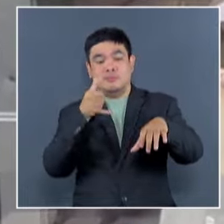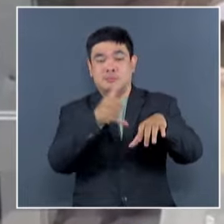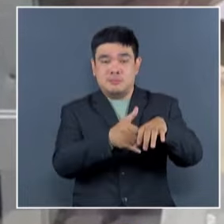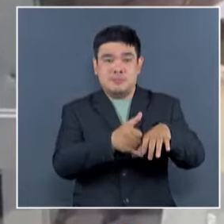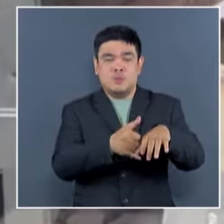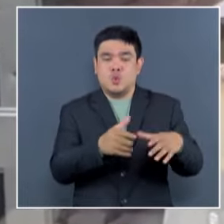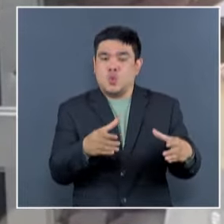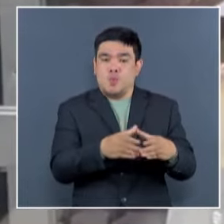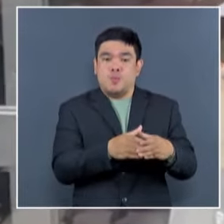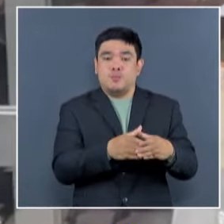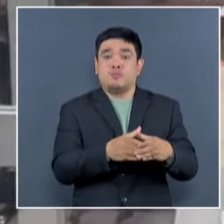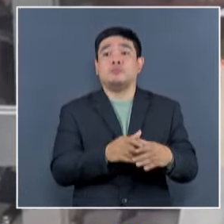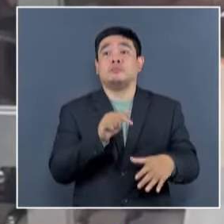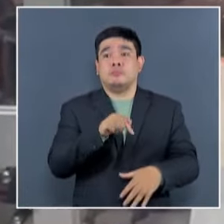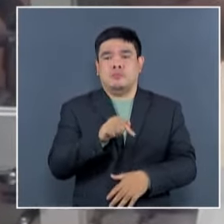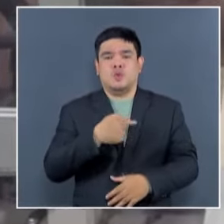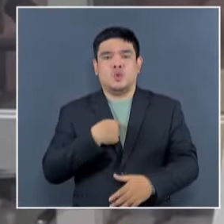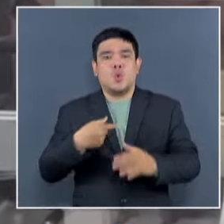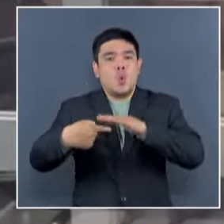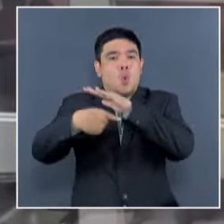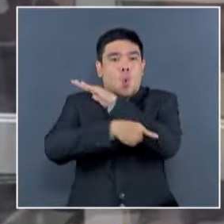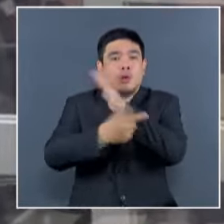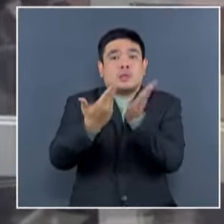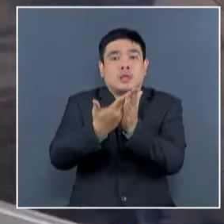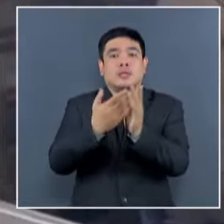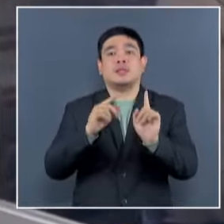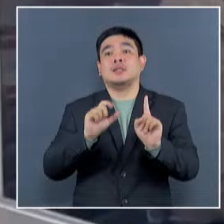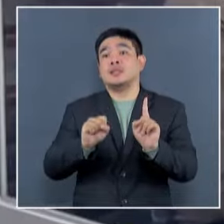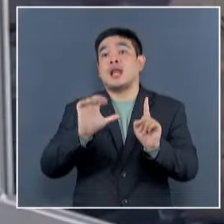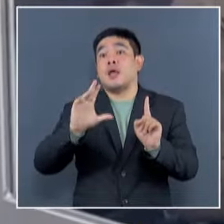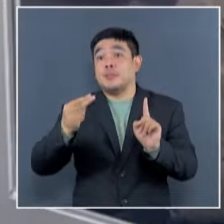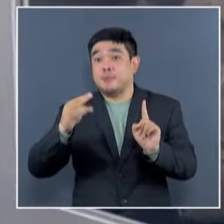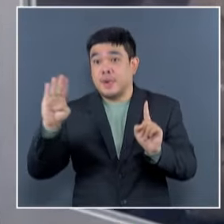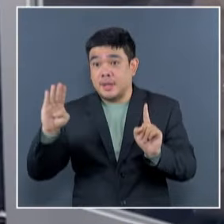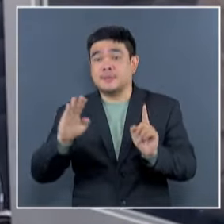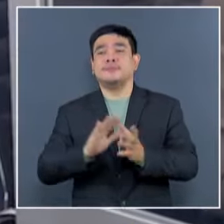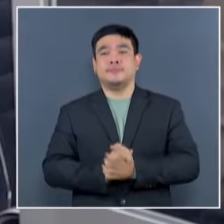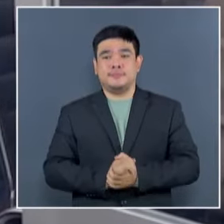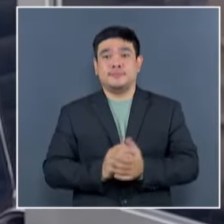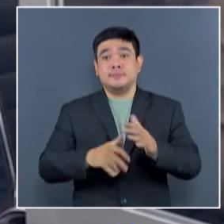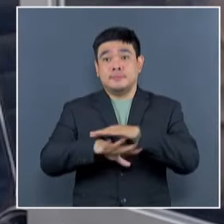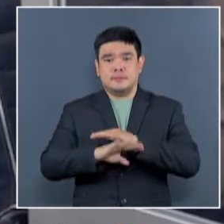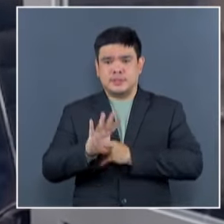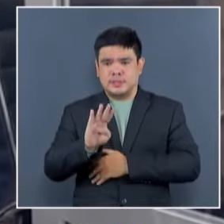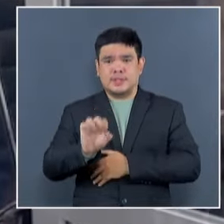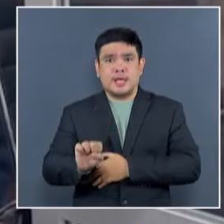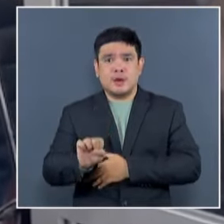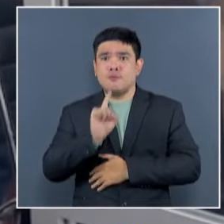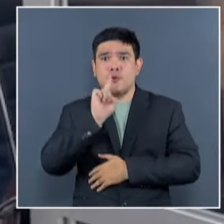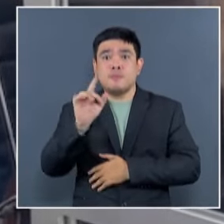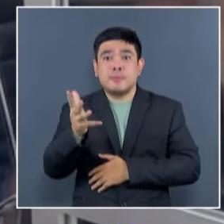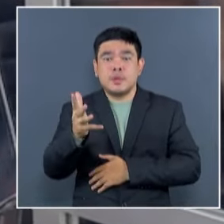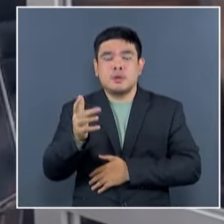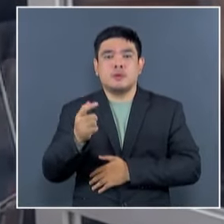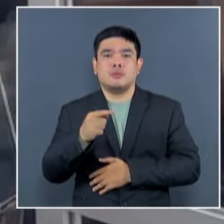หมายครับไปที่สน.วังทองหลางกรณียักยอกเงิน 150,000 บาทเพราะมีหลักฐานชัดเจนทีนี้อ้าวคุณแม่แล้วอีก 400,000 ทำไมคุณแม่ไม่แจ้งความล่ะ